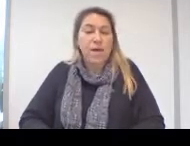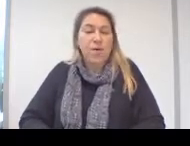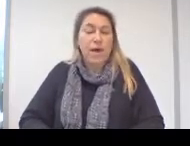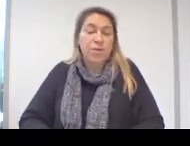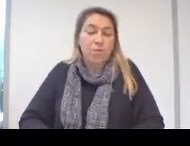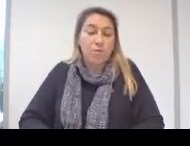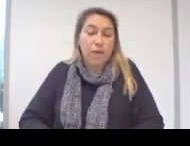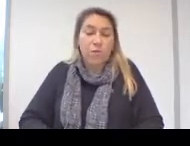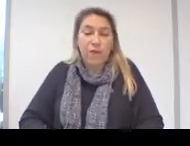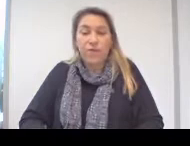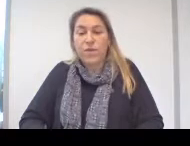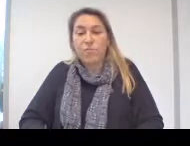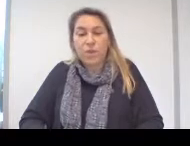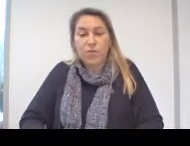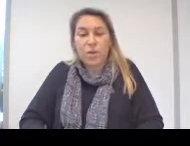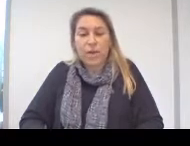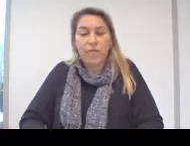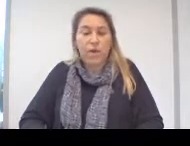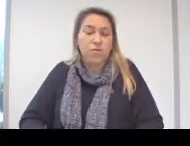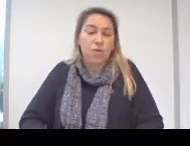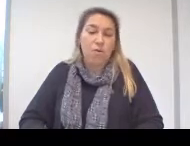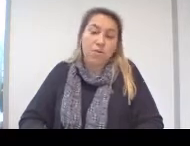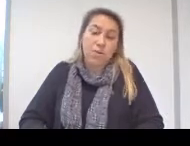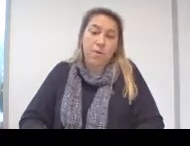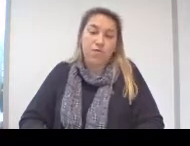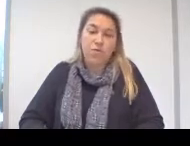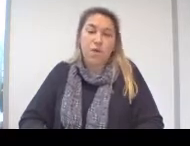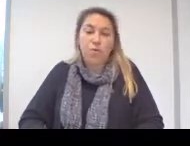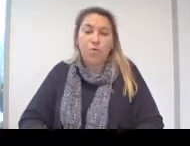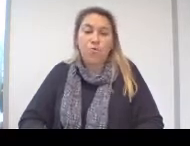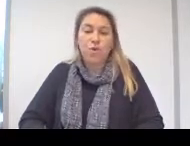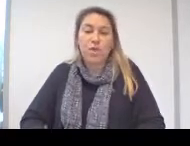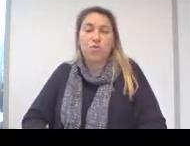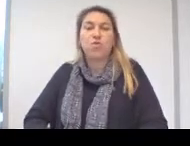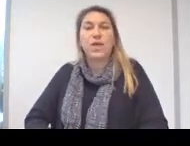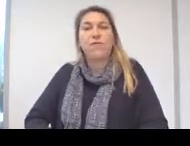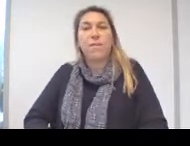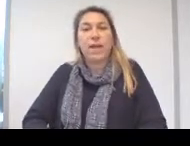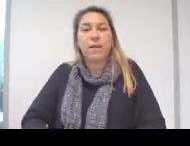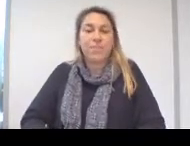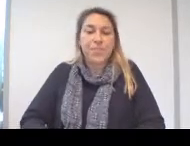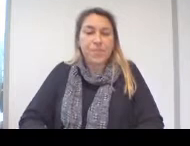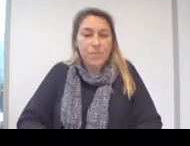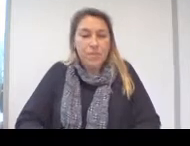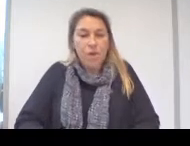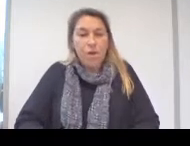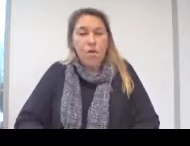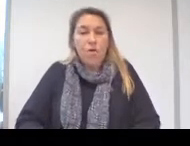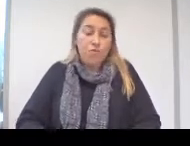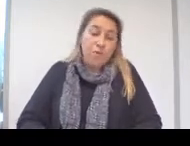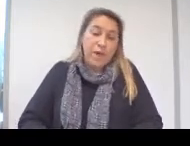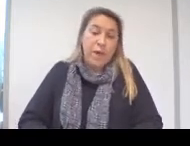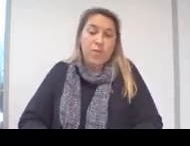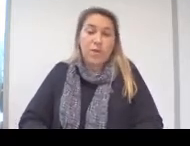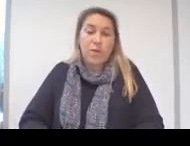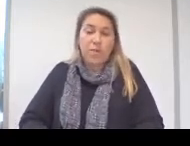air, ACTO Réseau Fafi pour les hôtels, cafés, restaurants, Uniformation pour le tourisme social et familial.